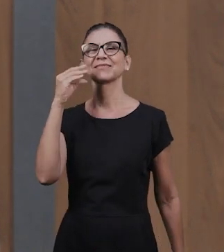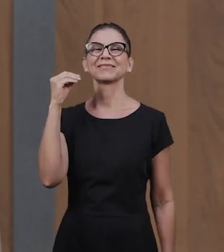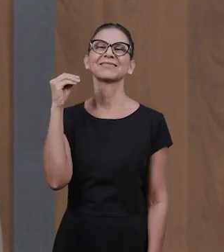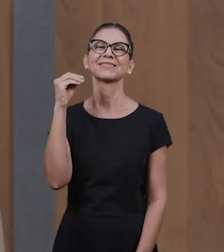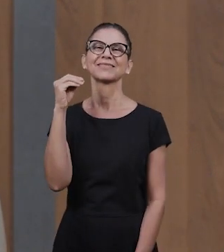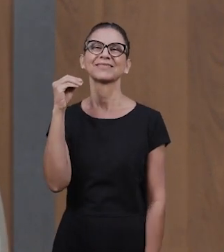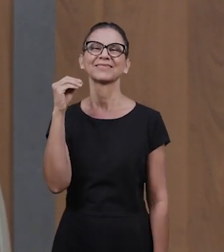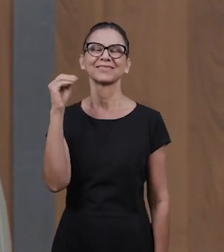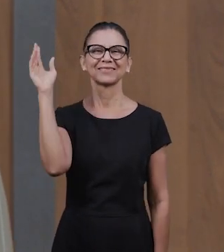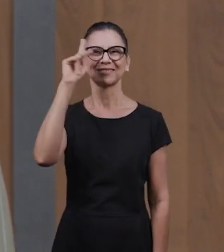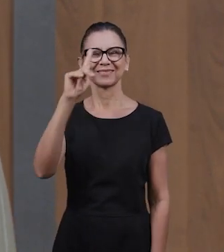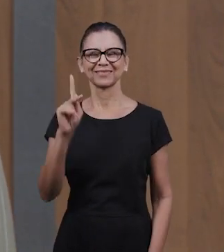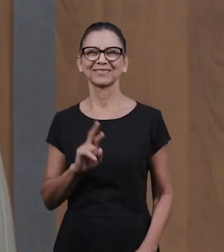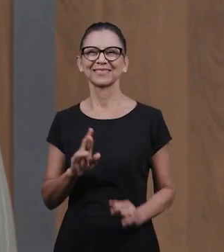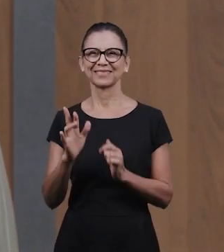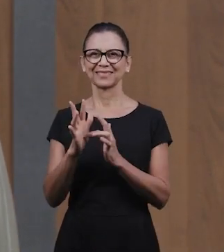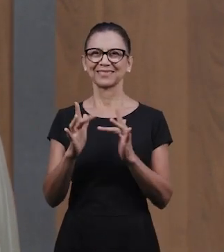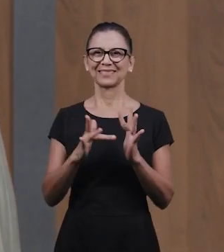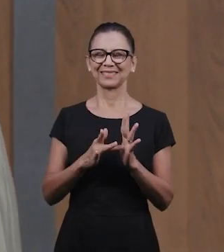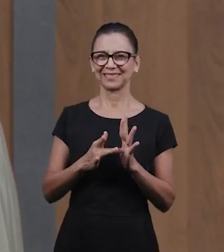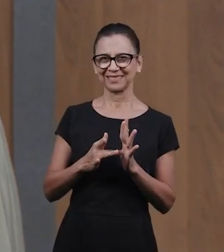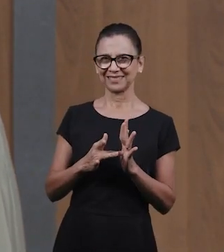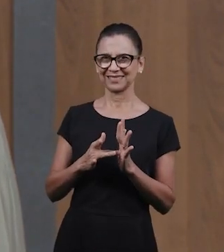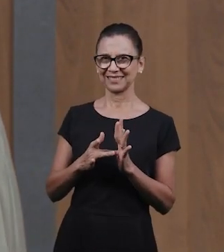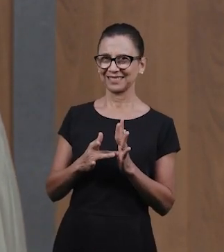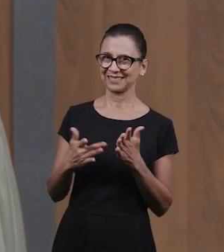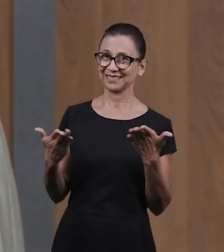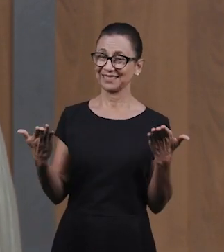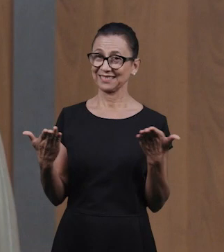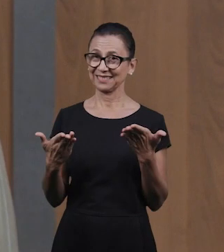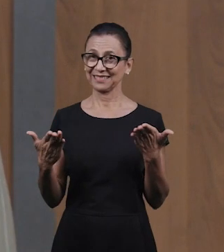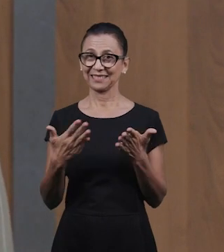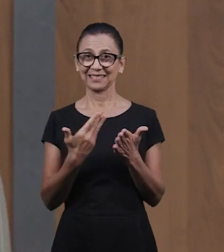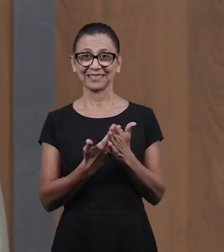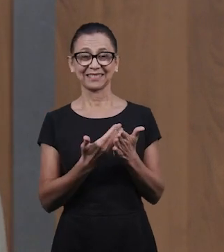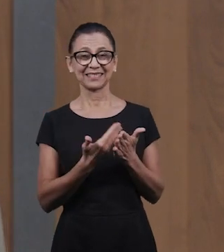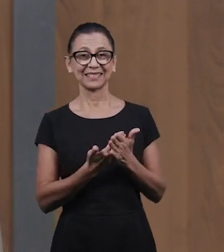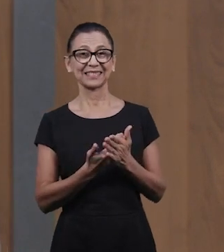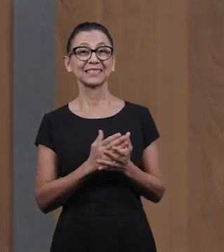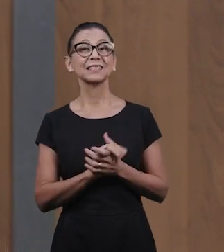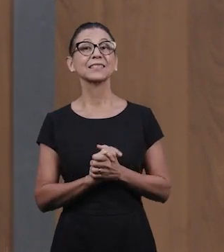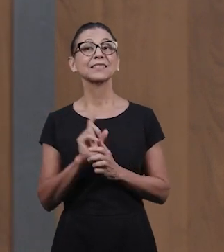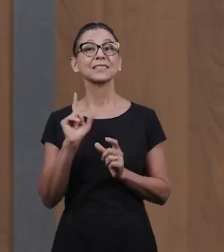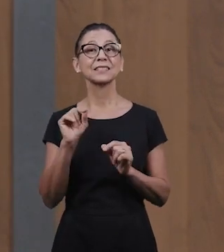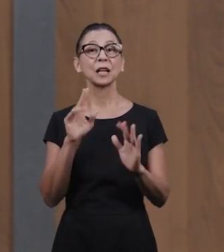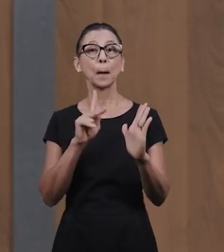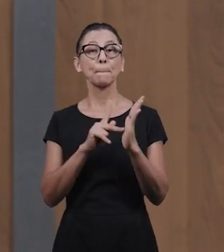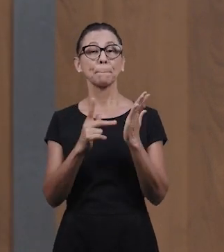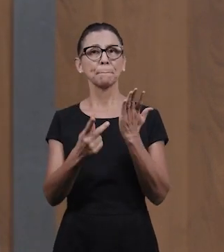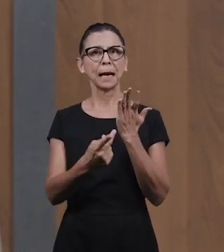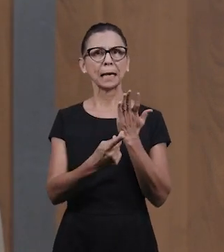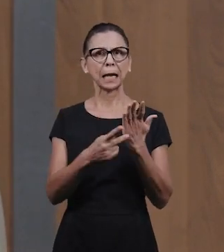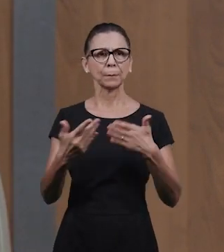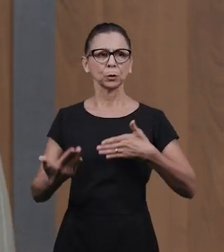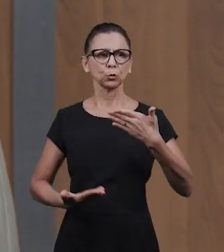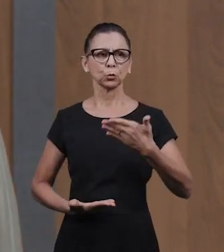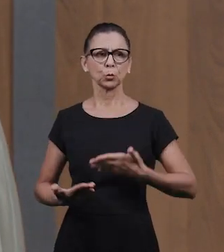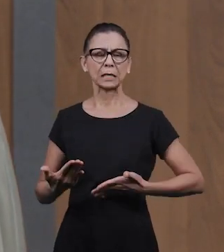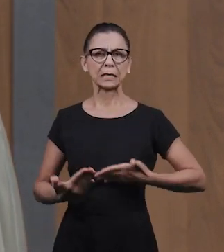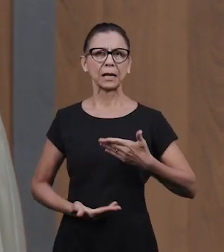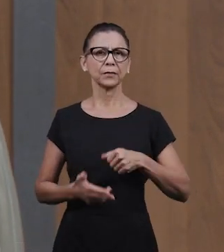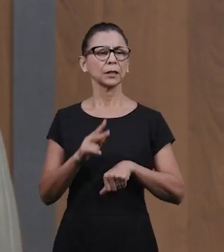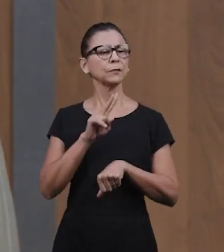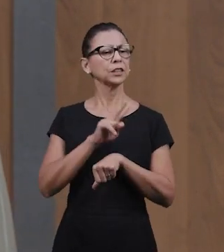Nous saluons à tous les enfants, les intermédiaires et adolescents dans la paix du Seigneur. Aujourd'hui, notre